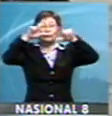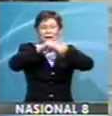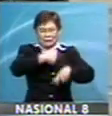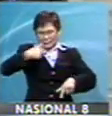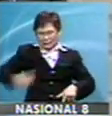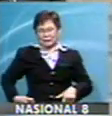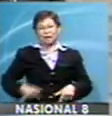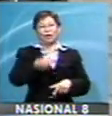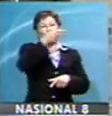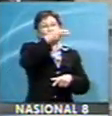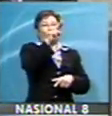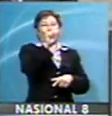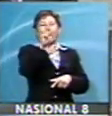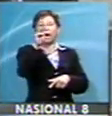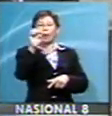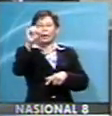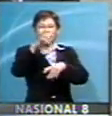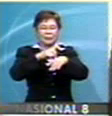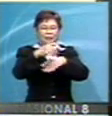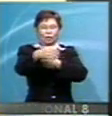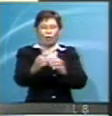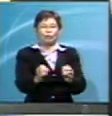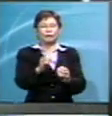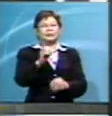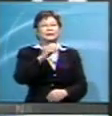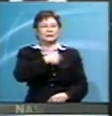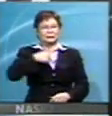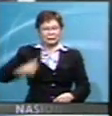China huaweibu pejabat Syarikat itu di